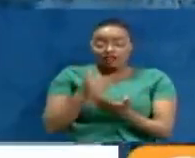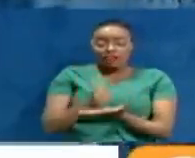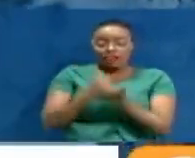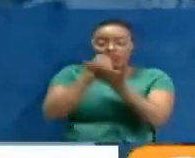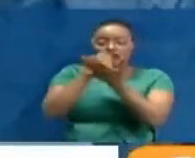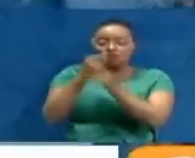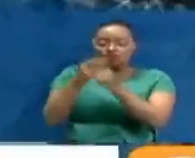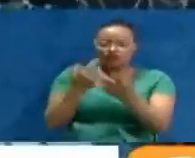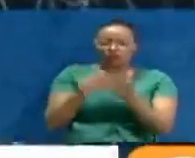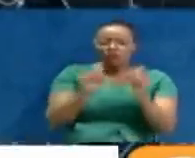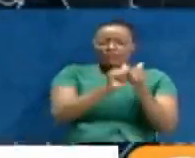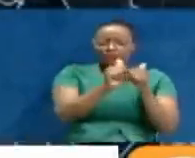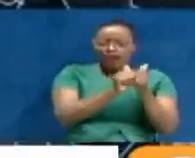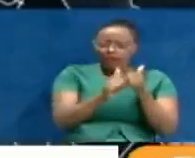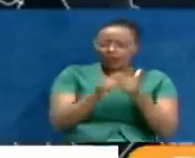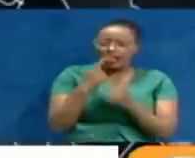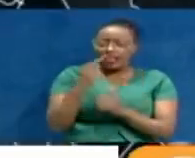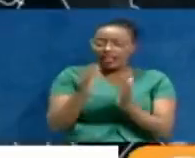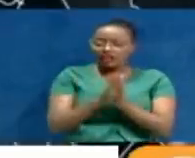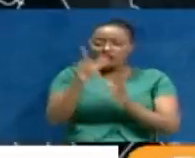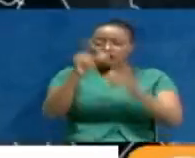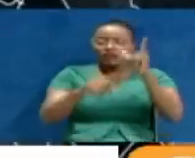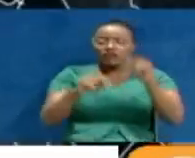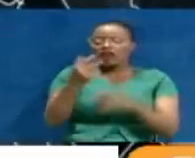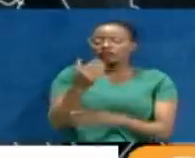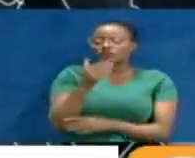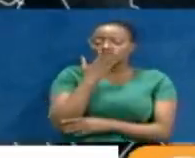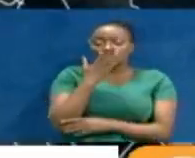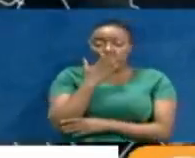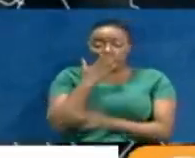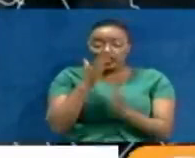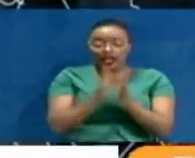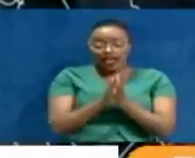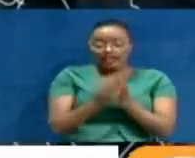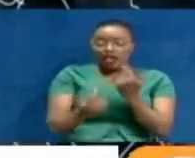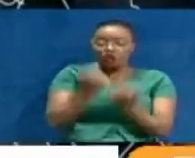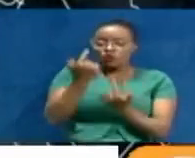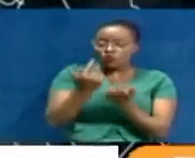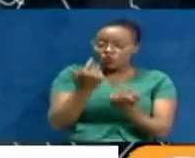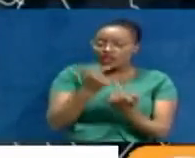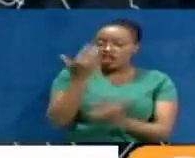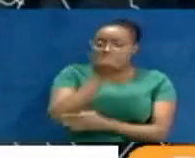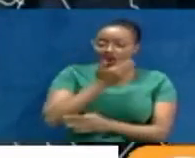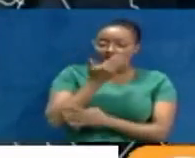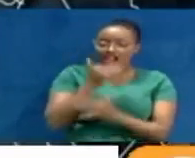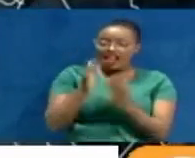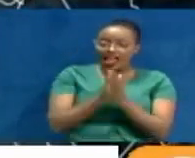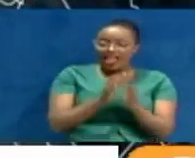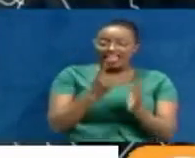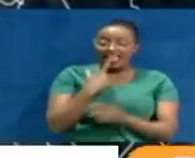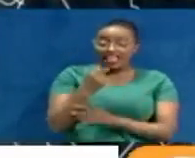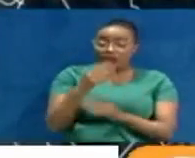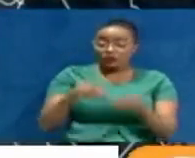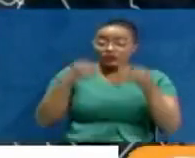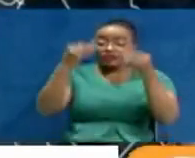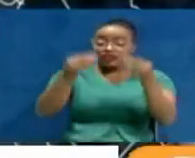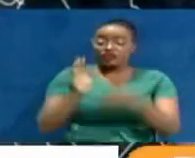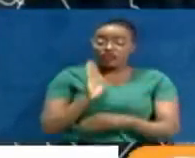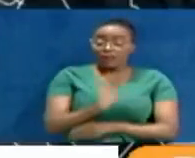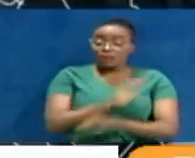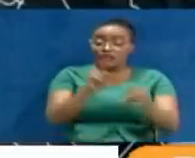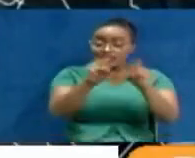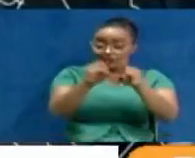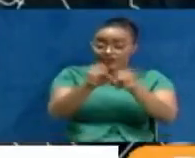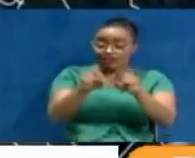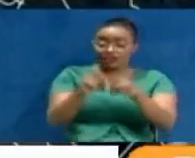wa mahindi, mchele, dengu, maziwa, sukari, mafuta kupikia, sabuni na hata maharagwe uliowasilishwa na bodi hiyo